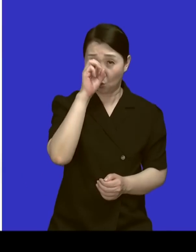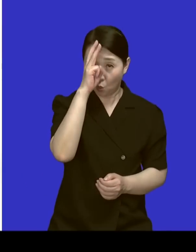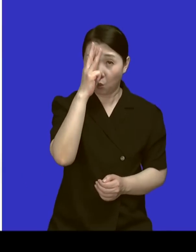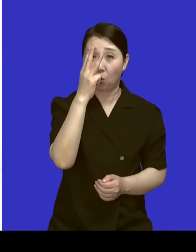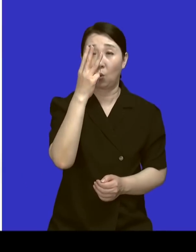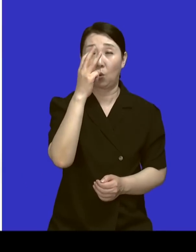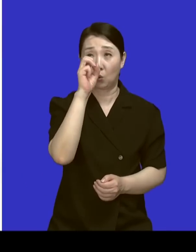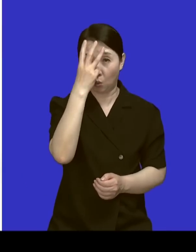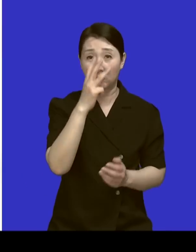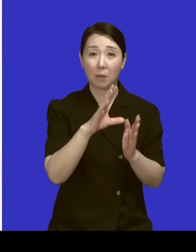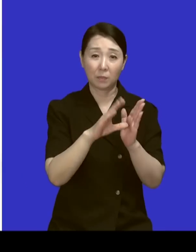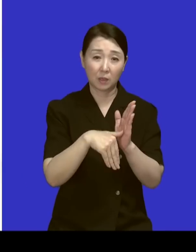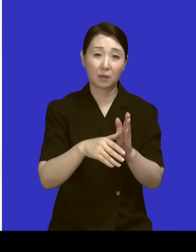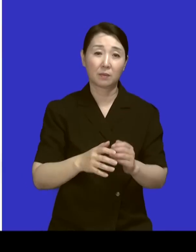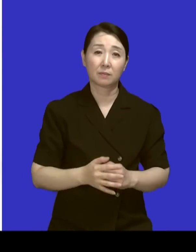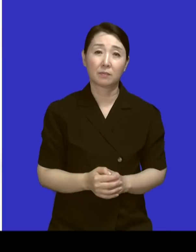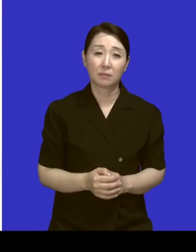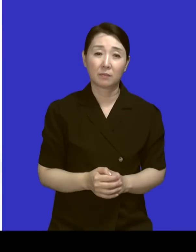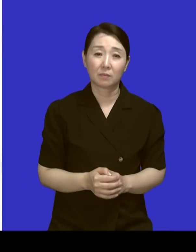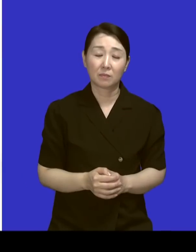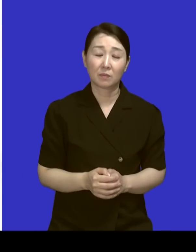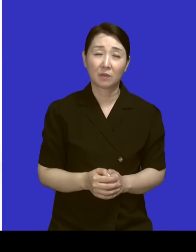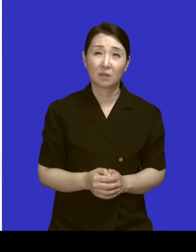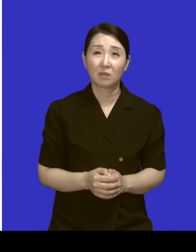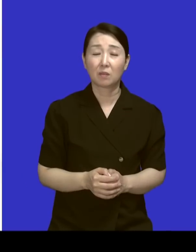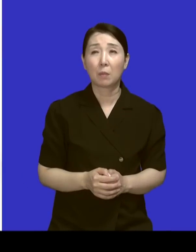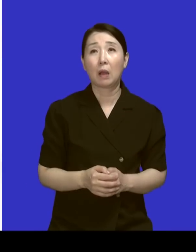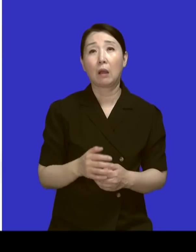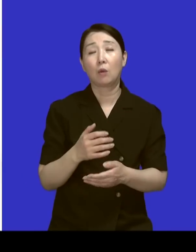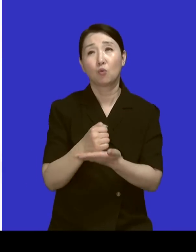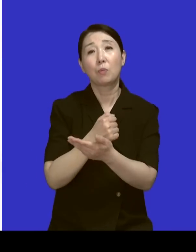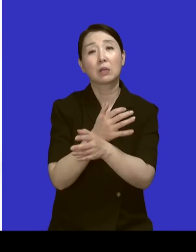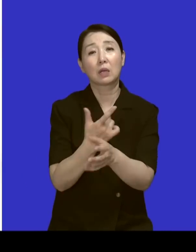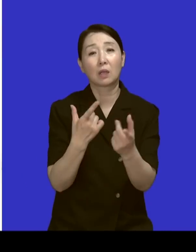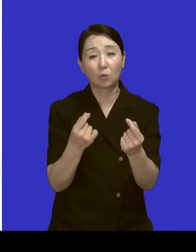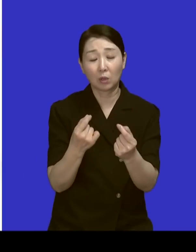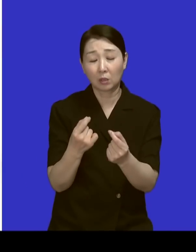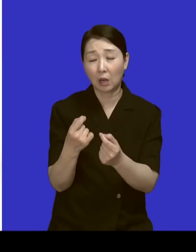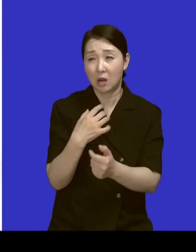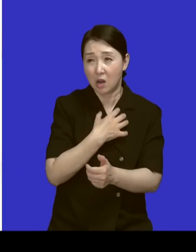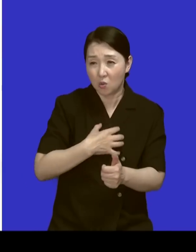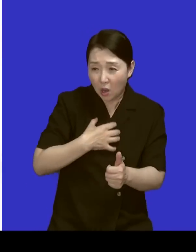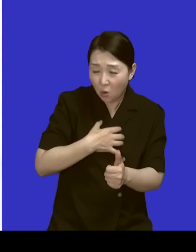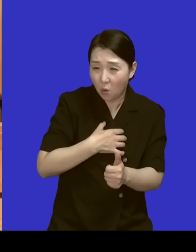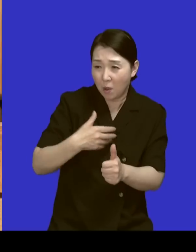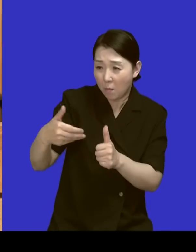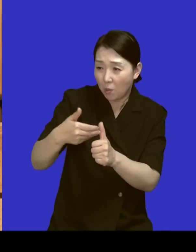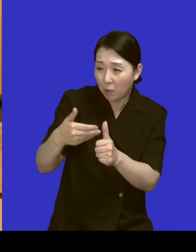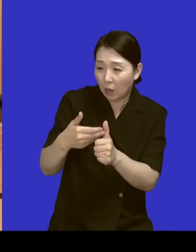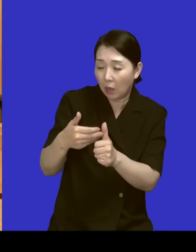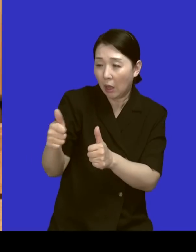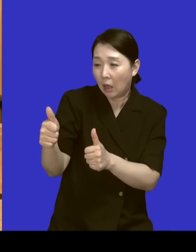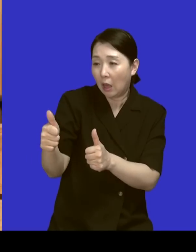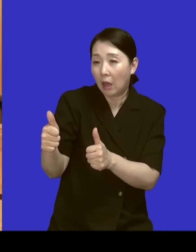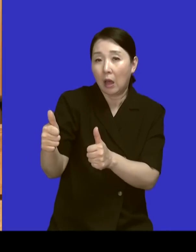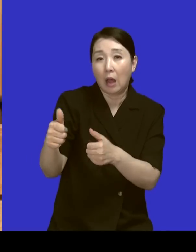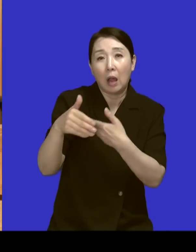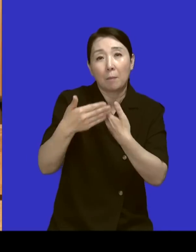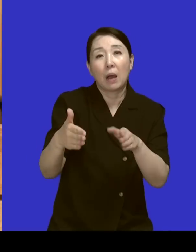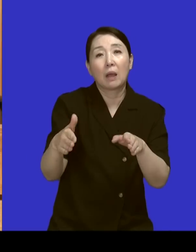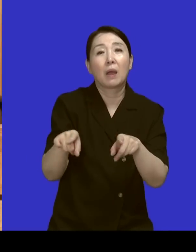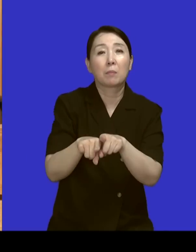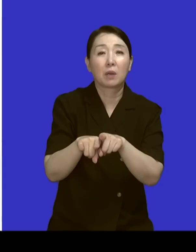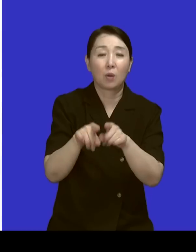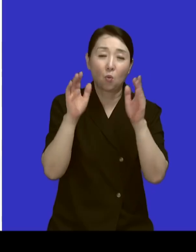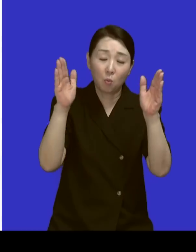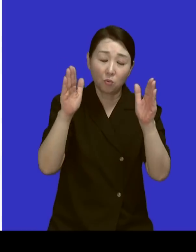3학년이 되었는데 네. 진짜 운명의 장난 같게도 예. 저를 괴롭혔던 짝꿍과 다시 같은 반이 된 거예요. 아, 근데 저는